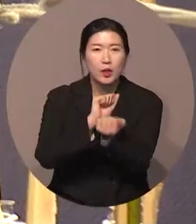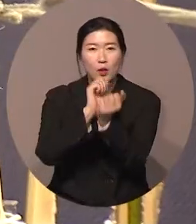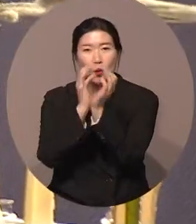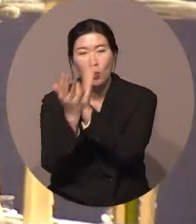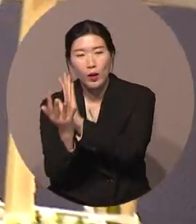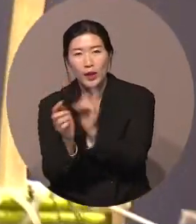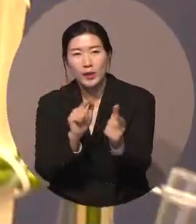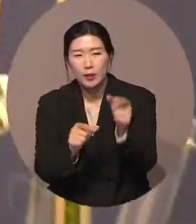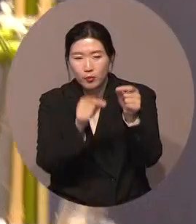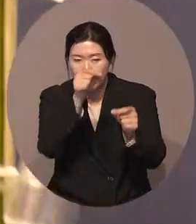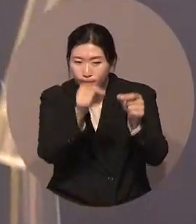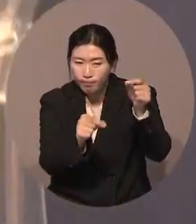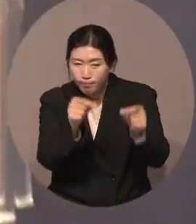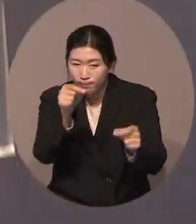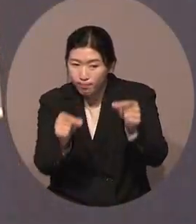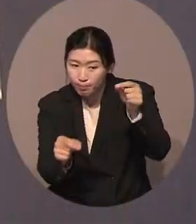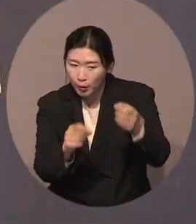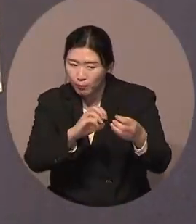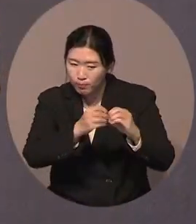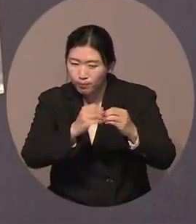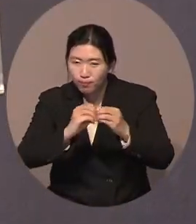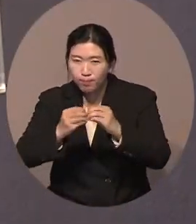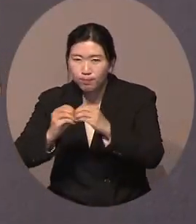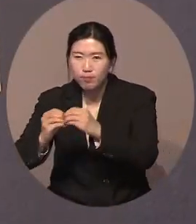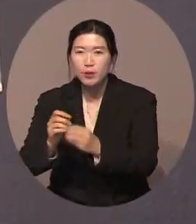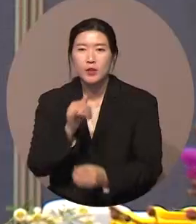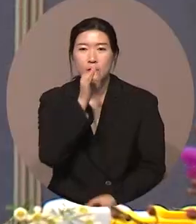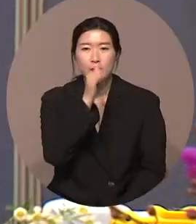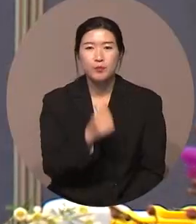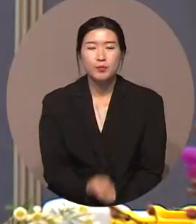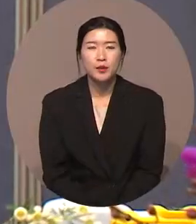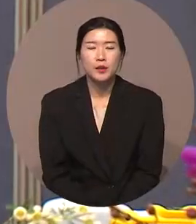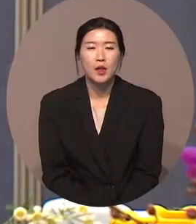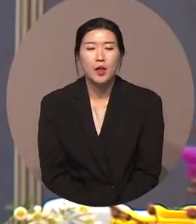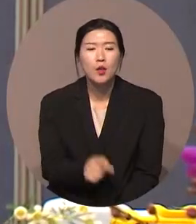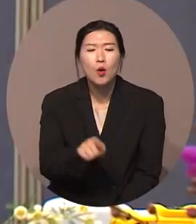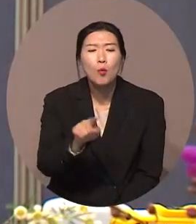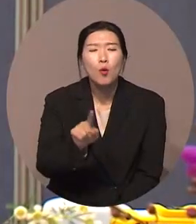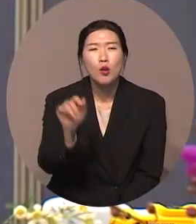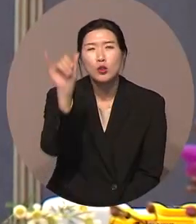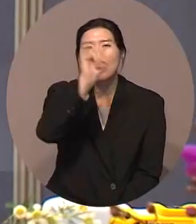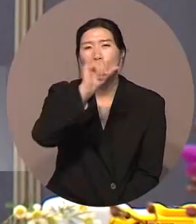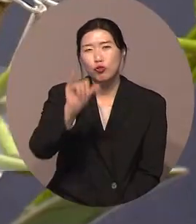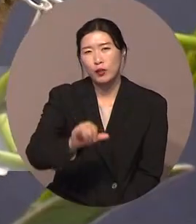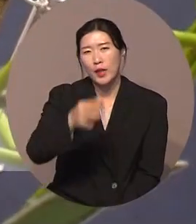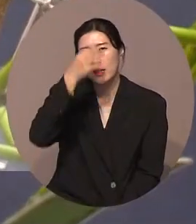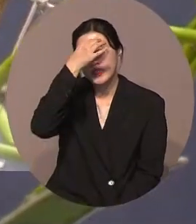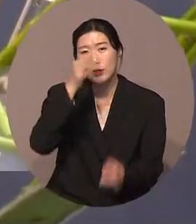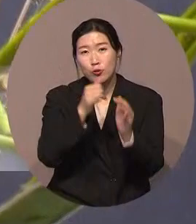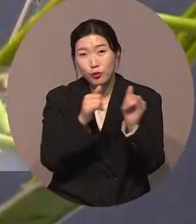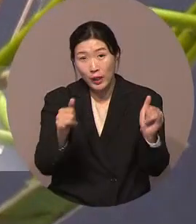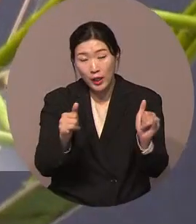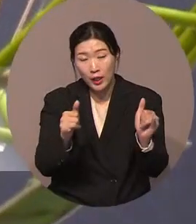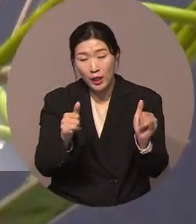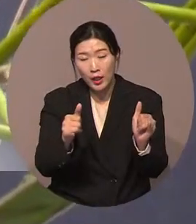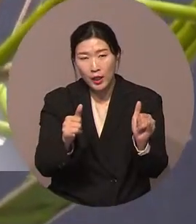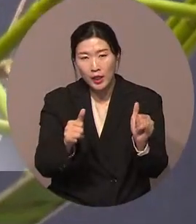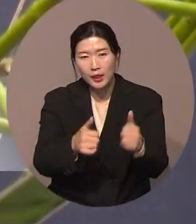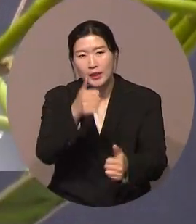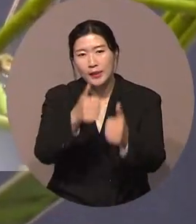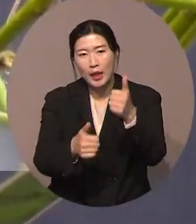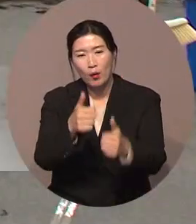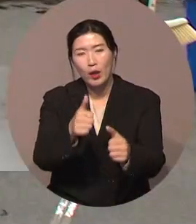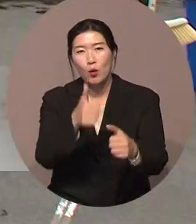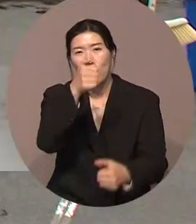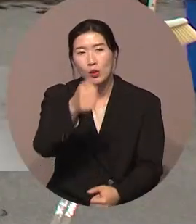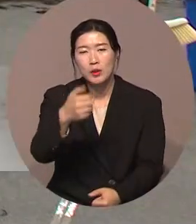준비한 독창적인 머리 모양과 꽃장식을 선보입니다. 전국 최고의 산업 기술인을 가리는 제58회 전국 기능 경기